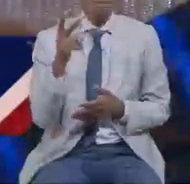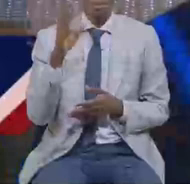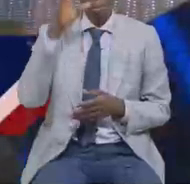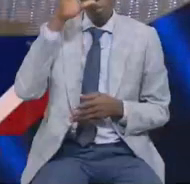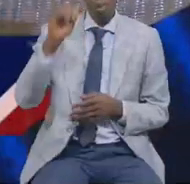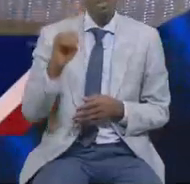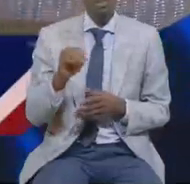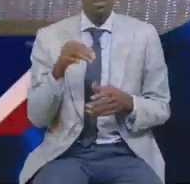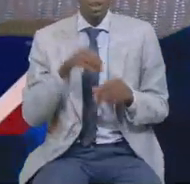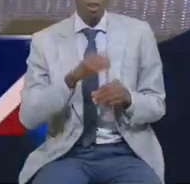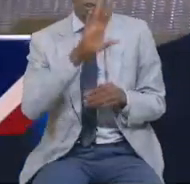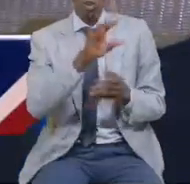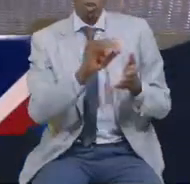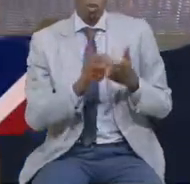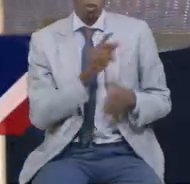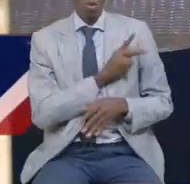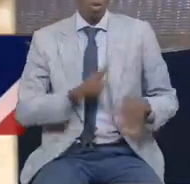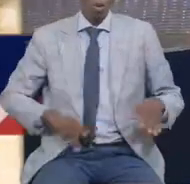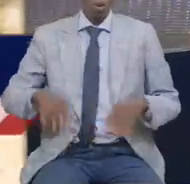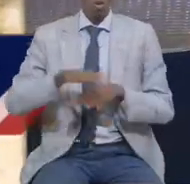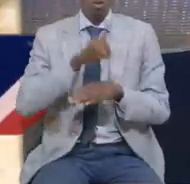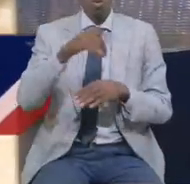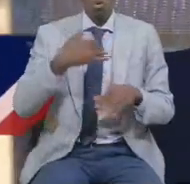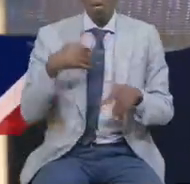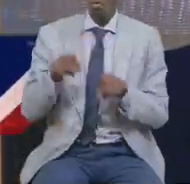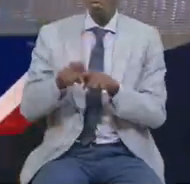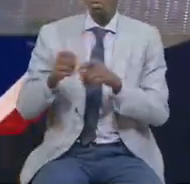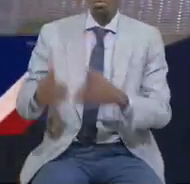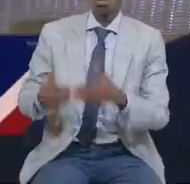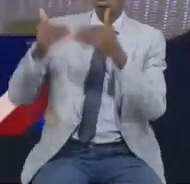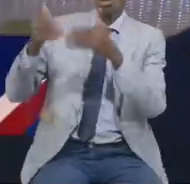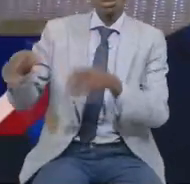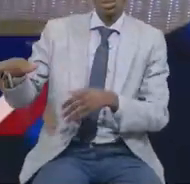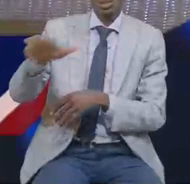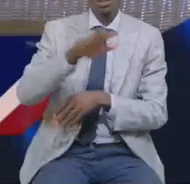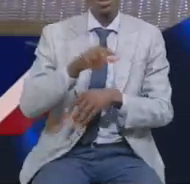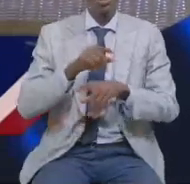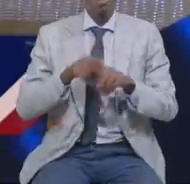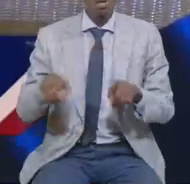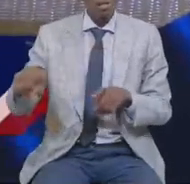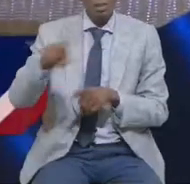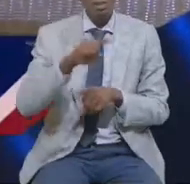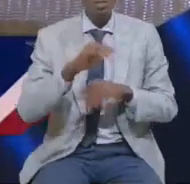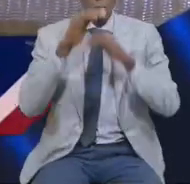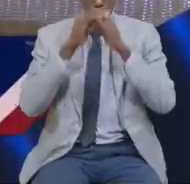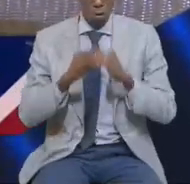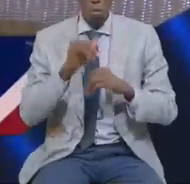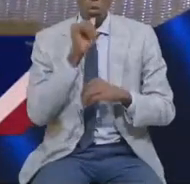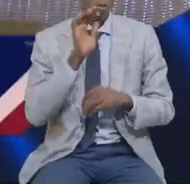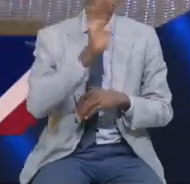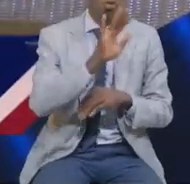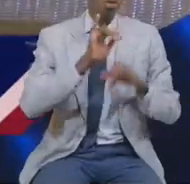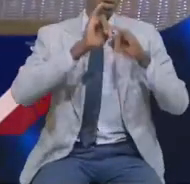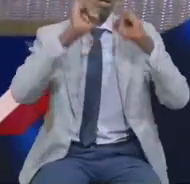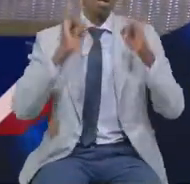royaume. Il les avait promus d'être ici et là. Mais ils n'adoraient pas ton idole. Mais laissez-moi